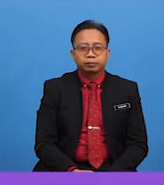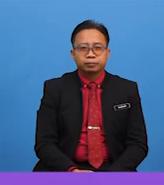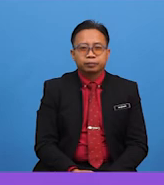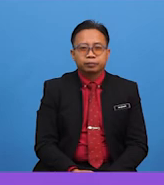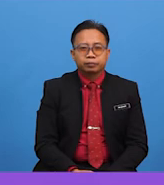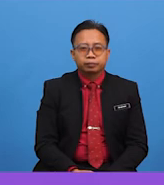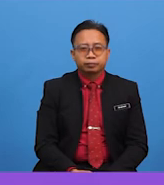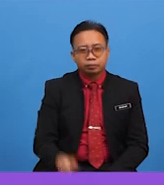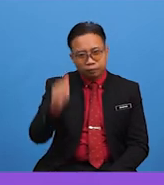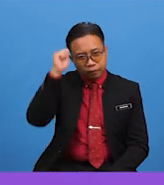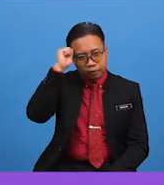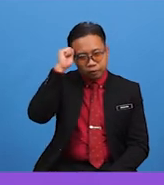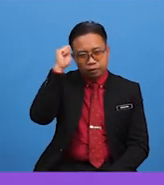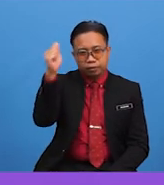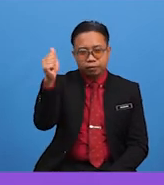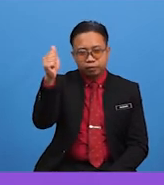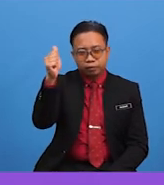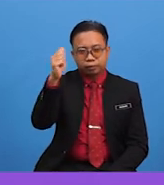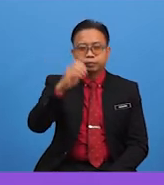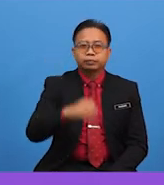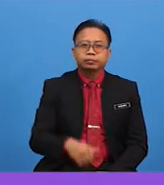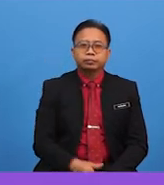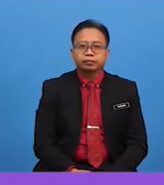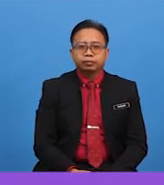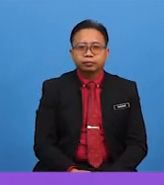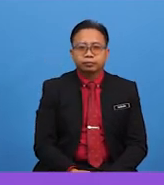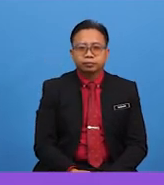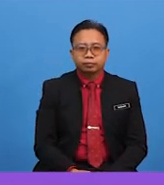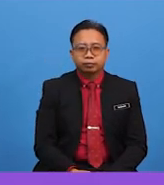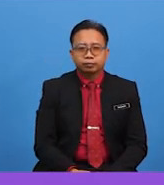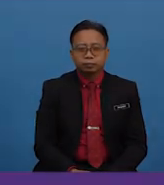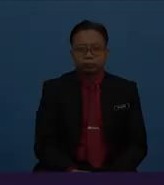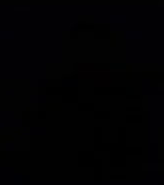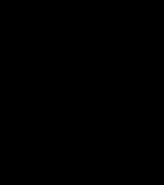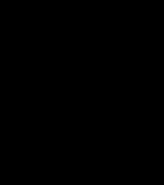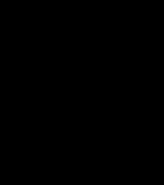Wassalamualaikum warahmatullahi wabarakatuh.